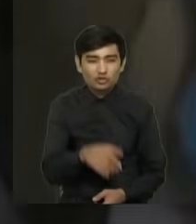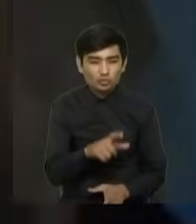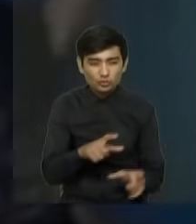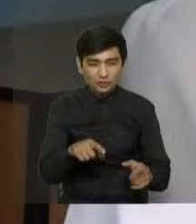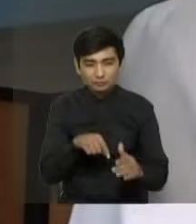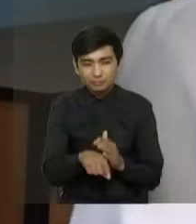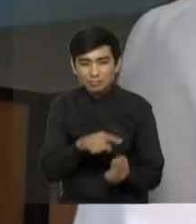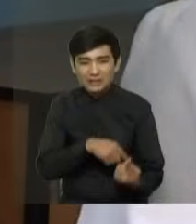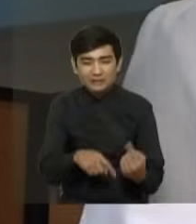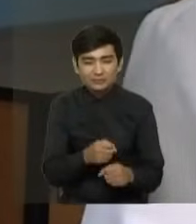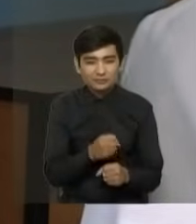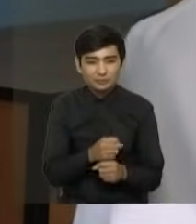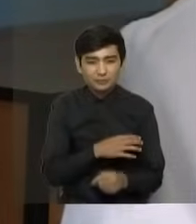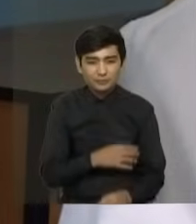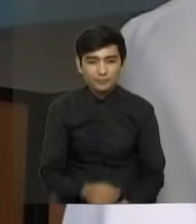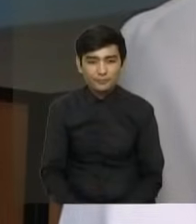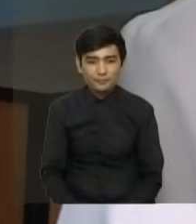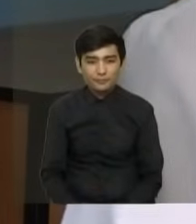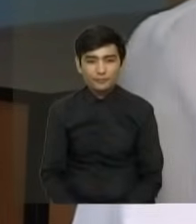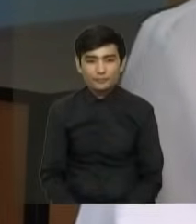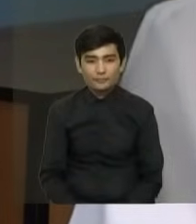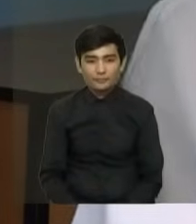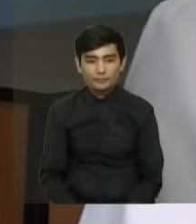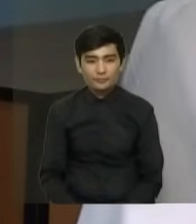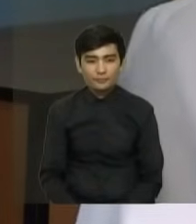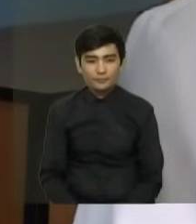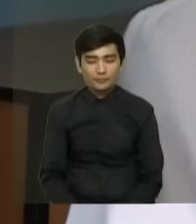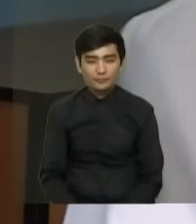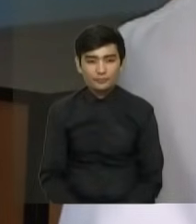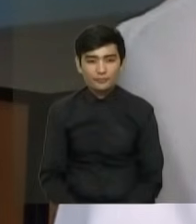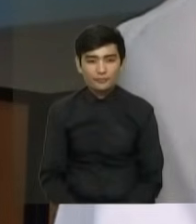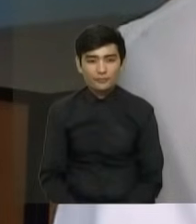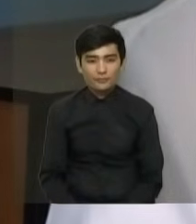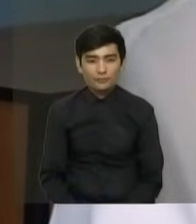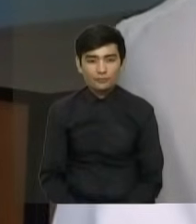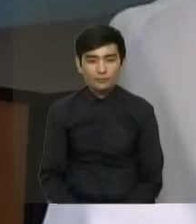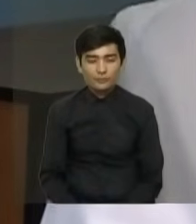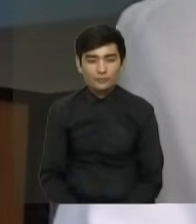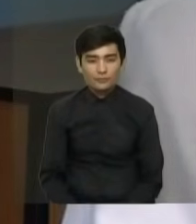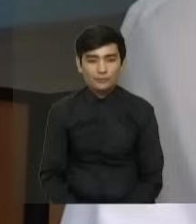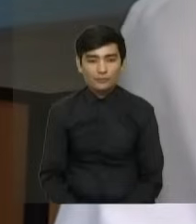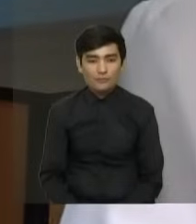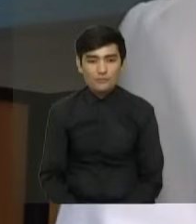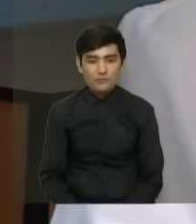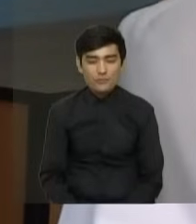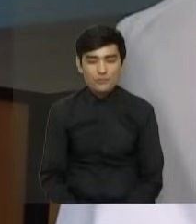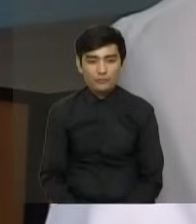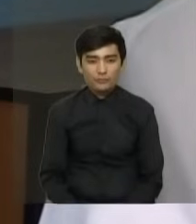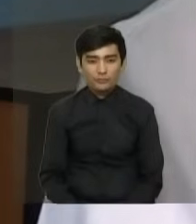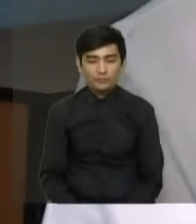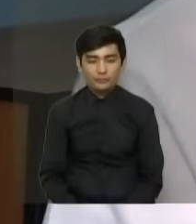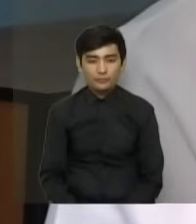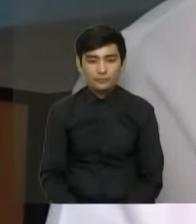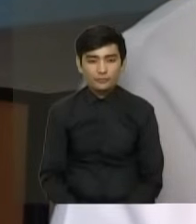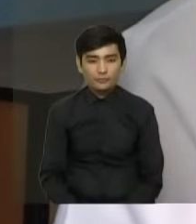этот бизнес? Начинают их шантажировать, что если ты не будешь что-то и то-то делать, то мы расскажем об